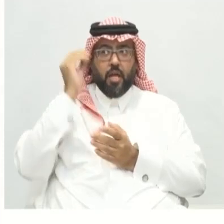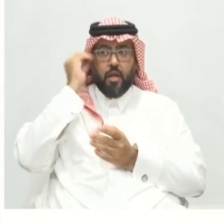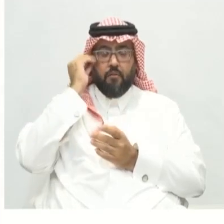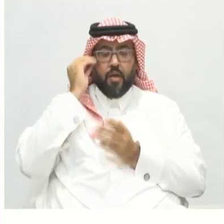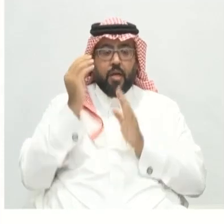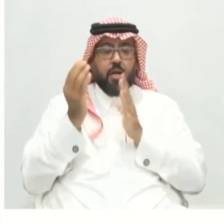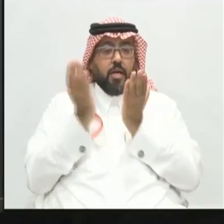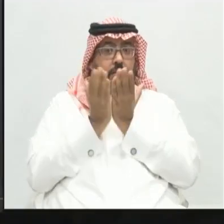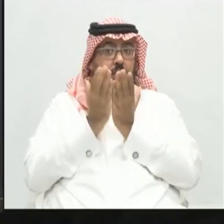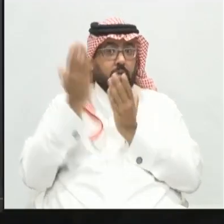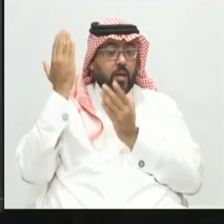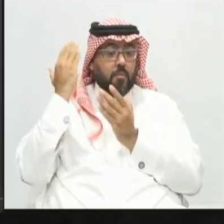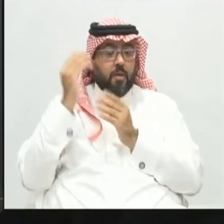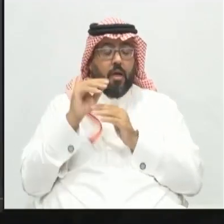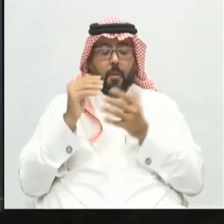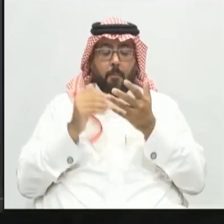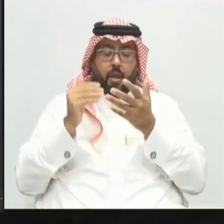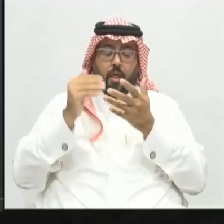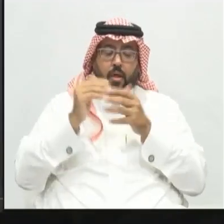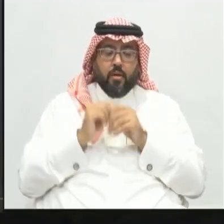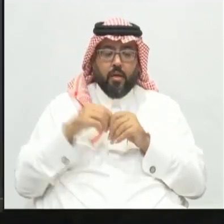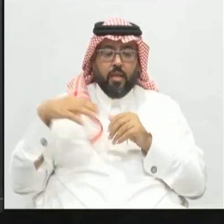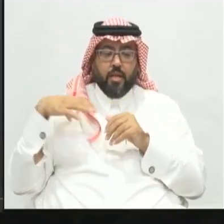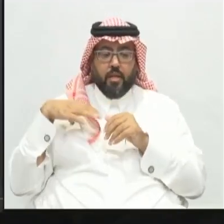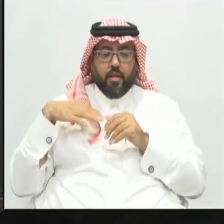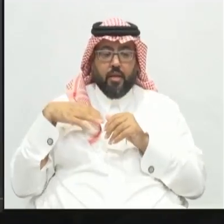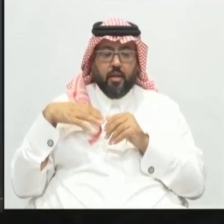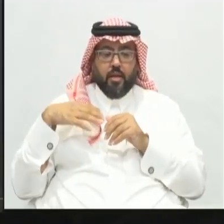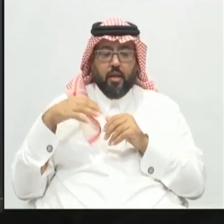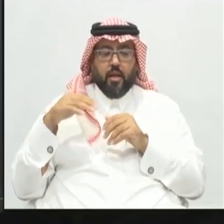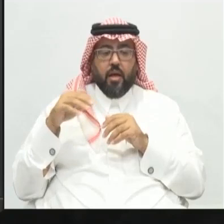الحصص الماضيه ما هي مراحل اداره